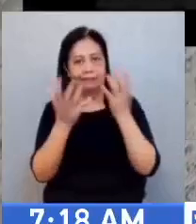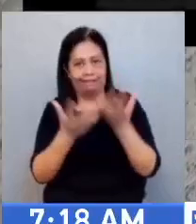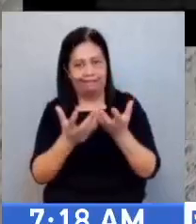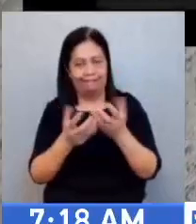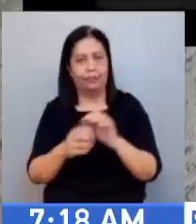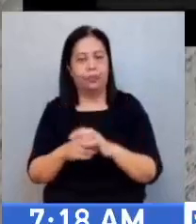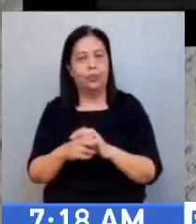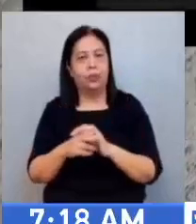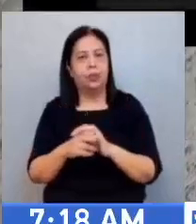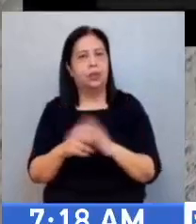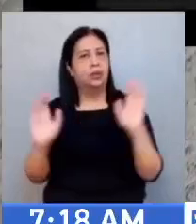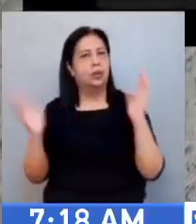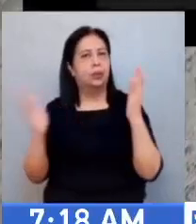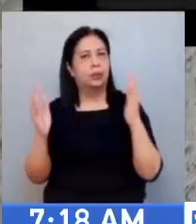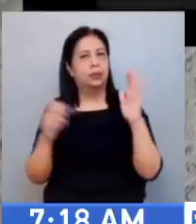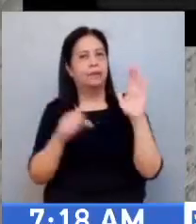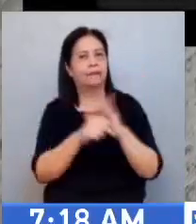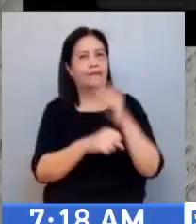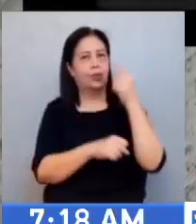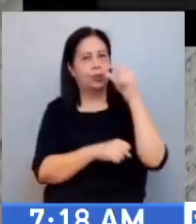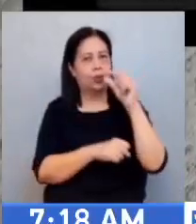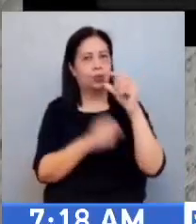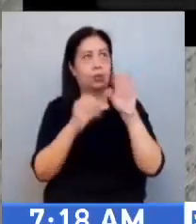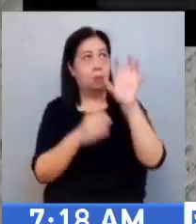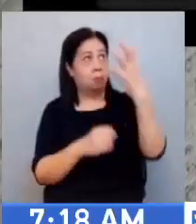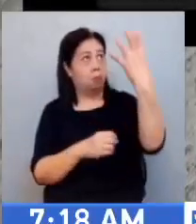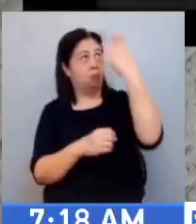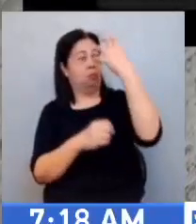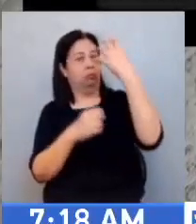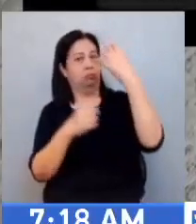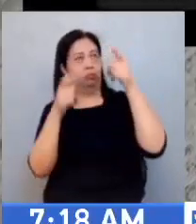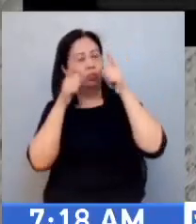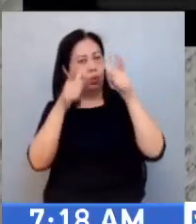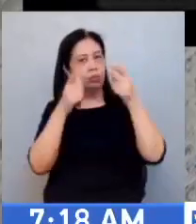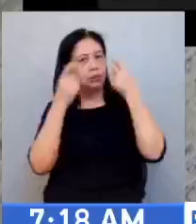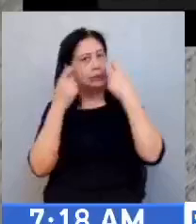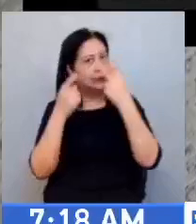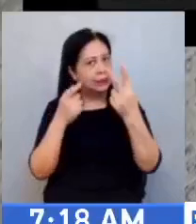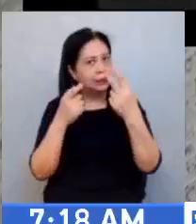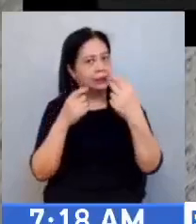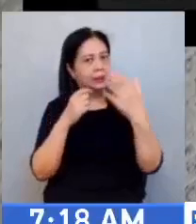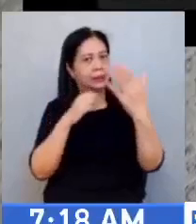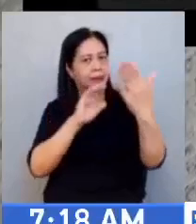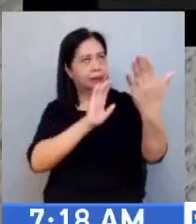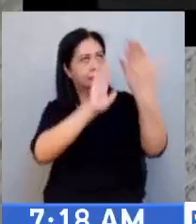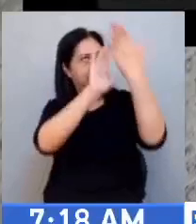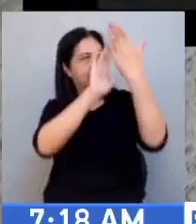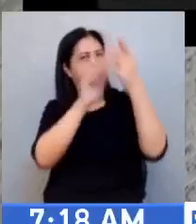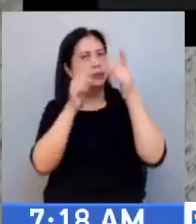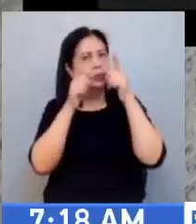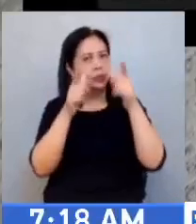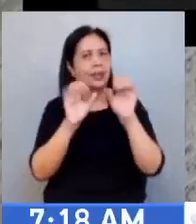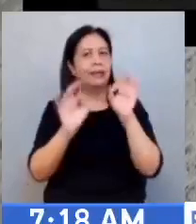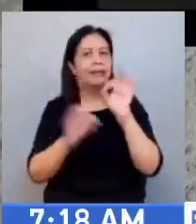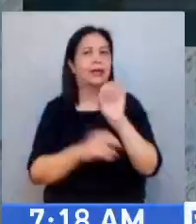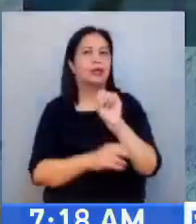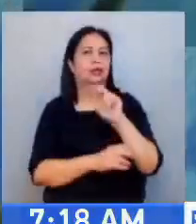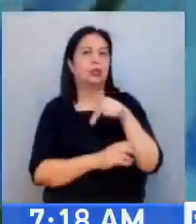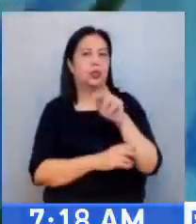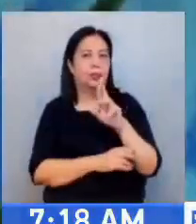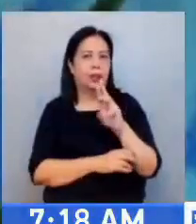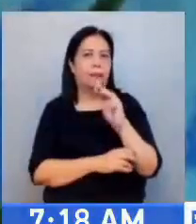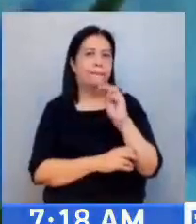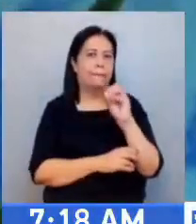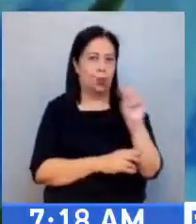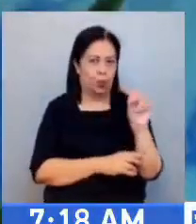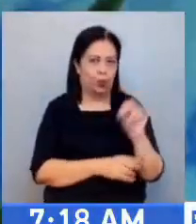full moon, mas malaki at mas maliwanag tingnan ng buwan sa kalangitan kapag super moon. Yan